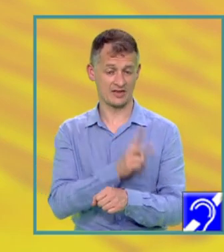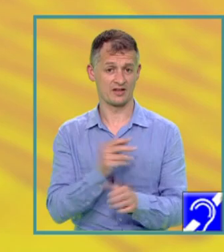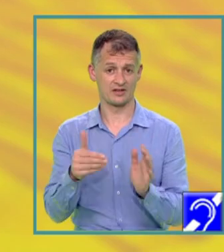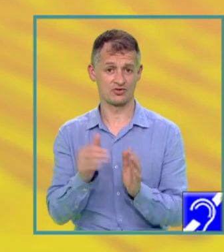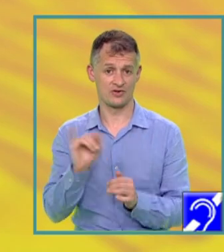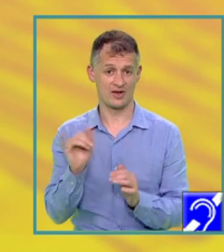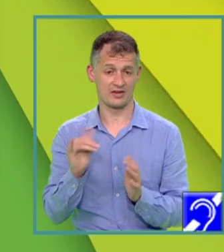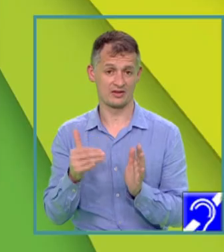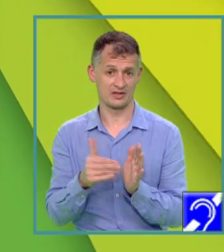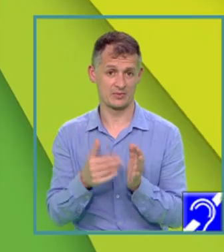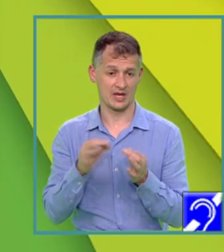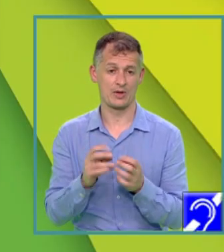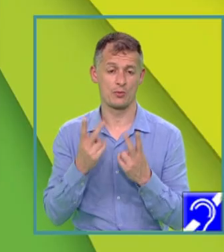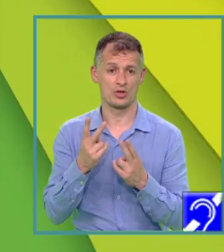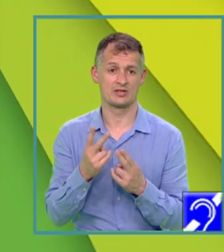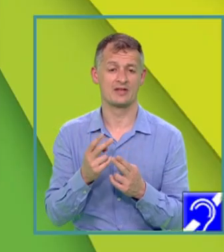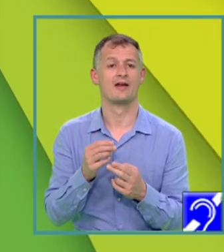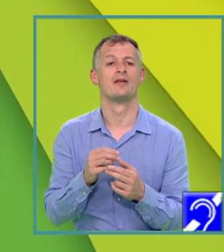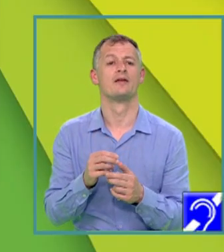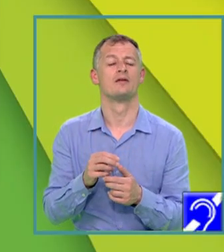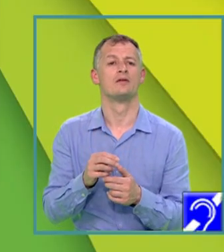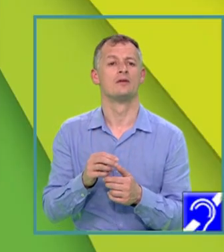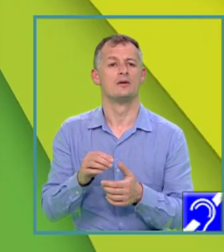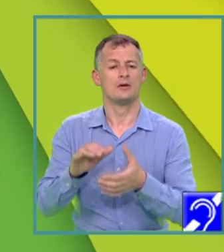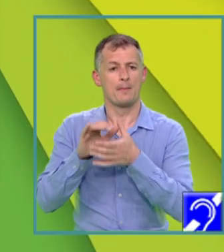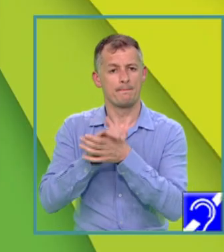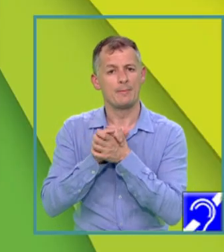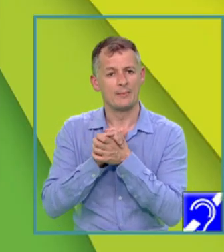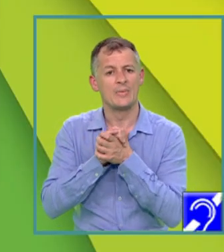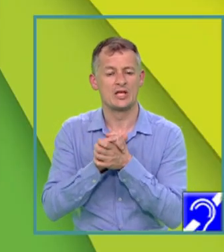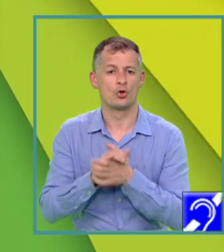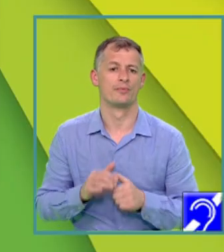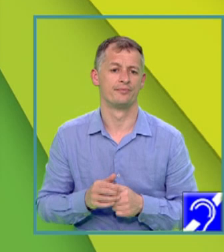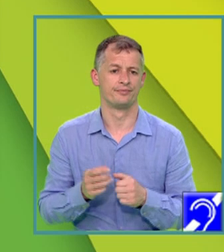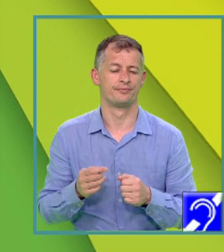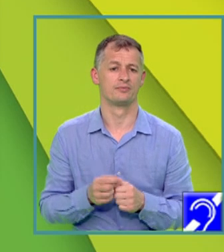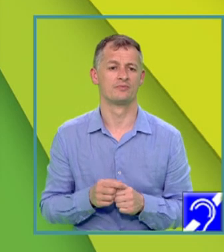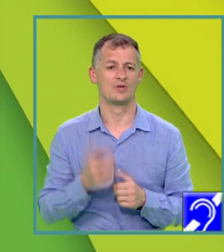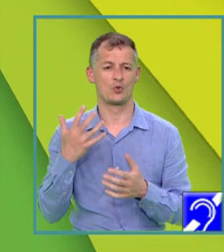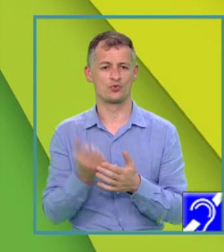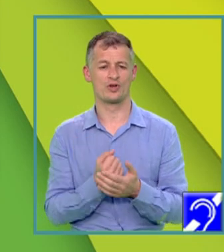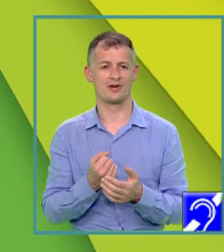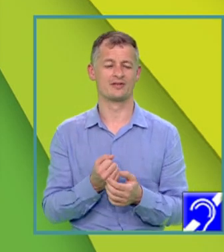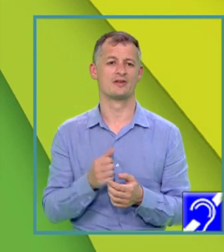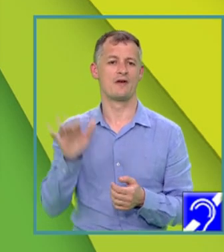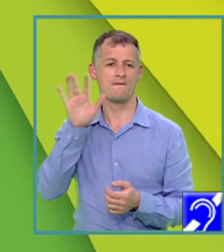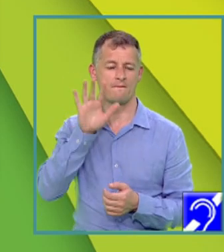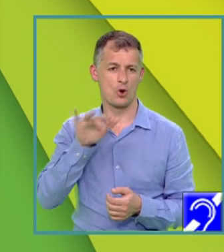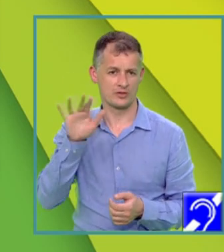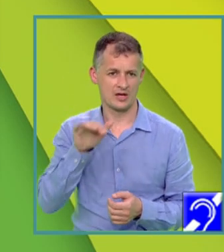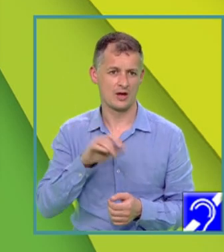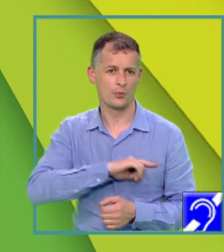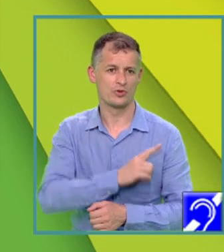aibă și rol de mediator. Acest partid politic are ca obiectiv final cucerirea și influențarea puterii